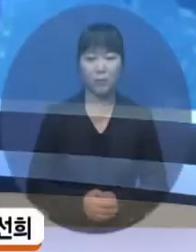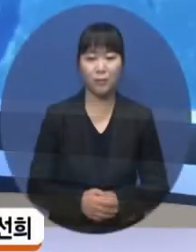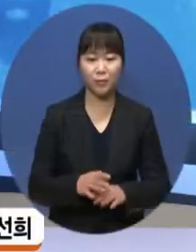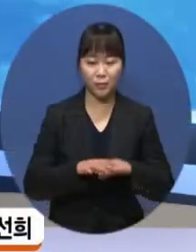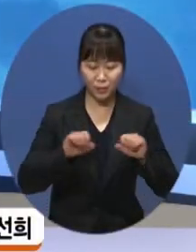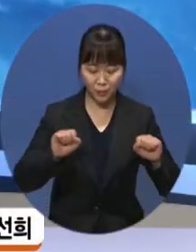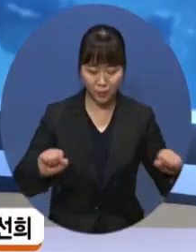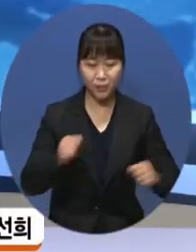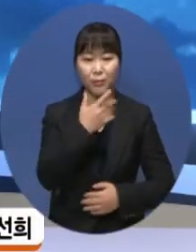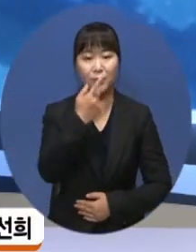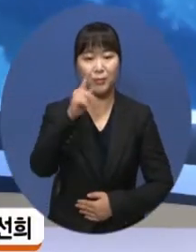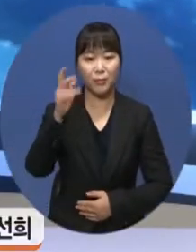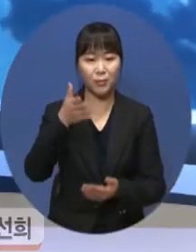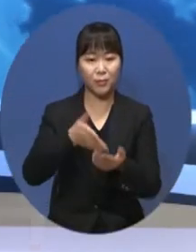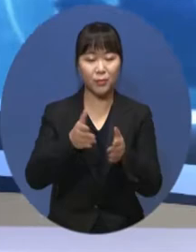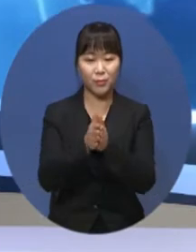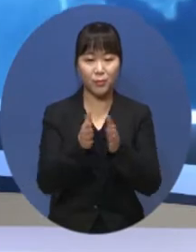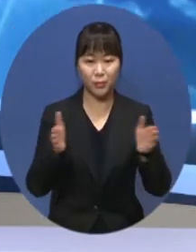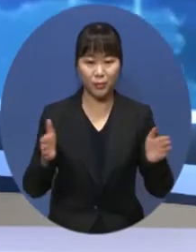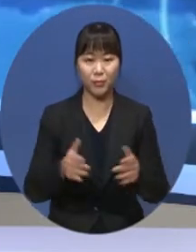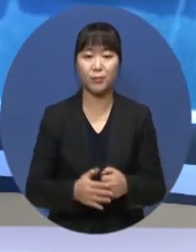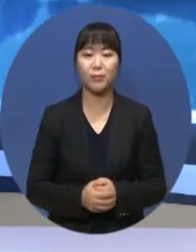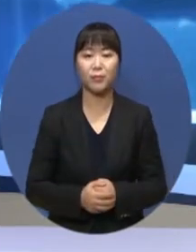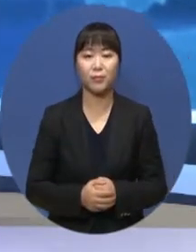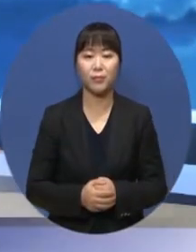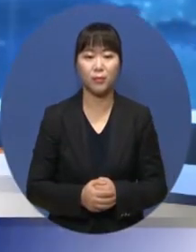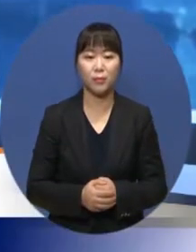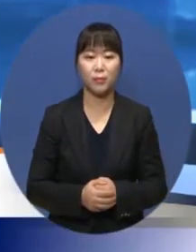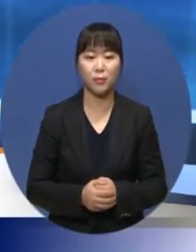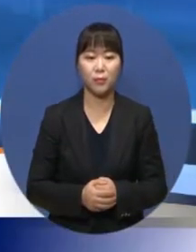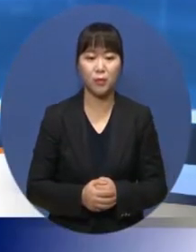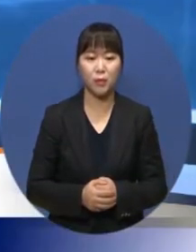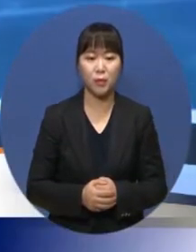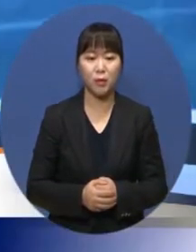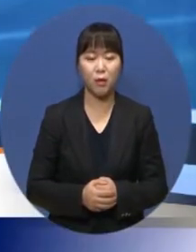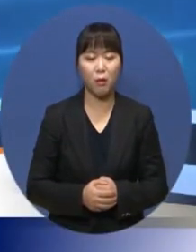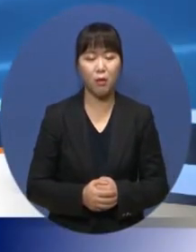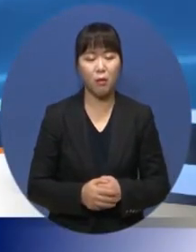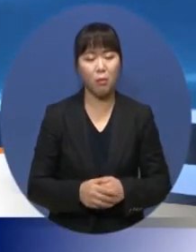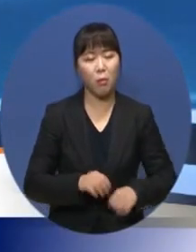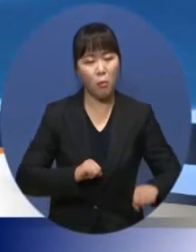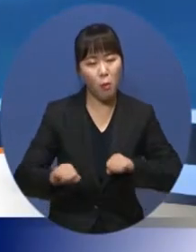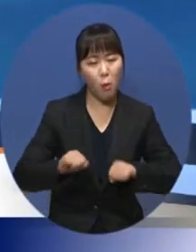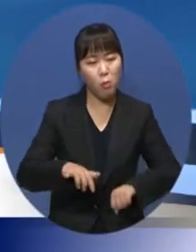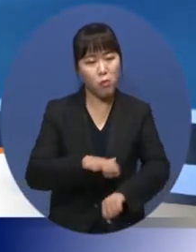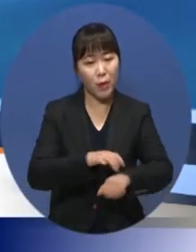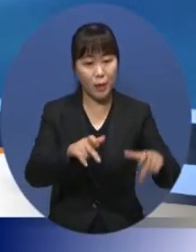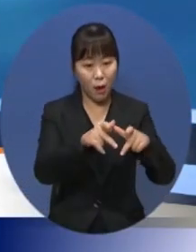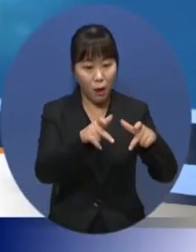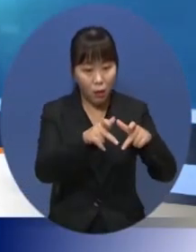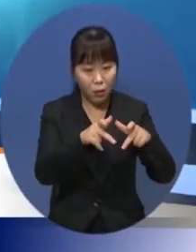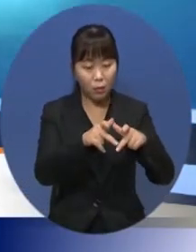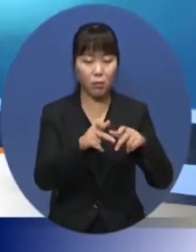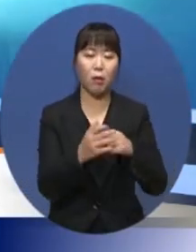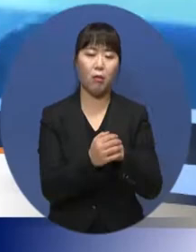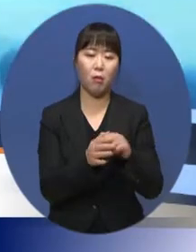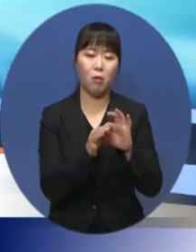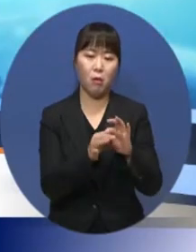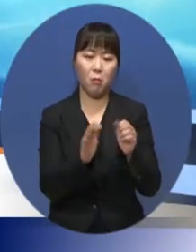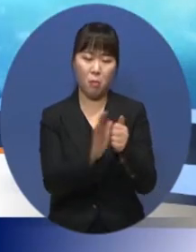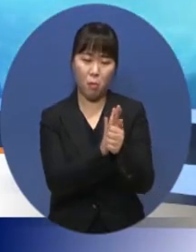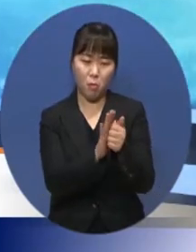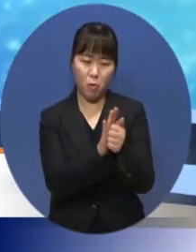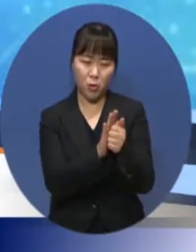시청자 여러분 안녕하십니까? 복지TV 뉴스입니다. 거동이 불편한 장애인 당사자들은 활동지원 서비스를